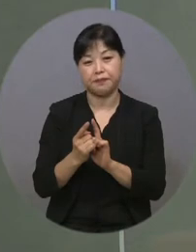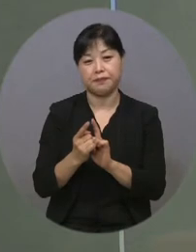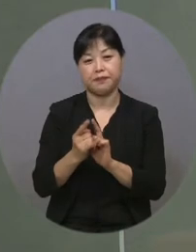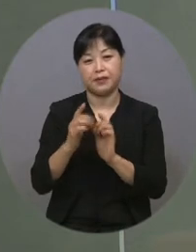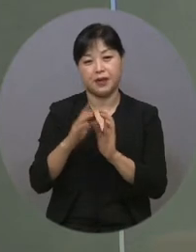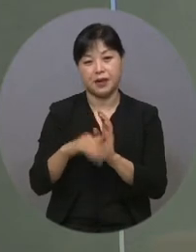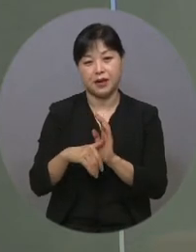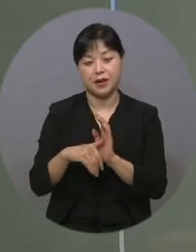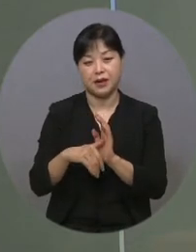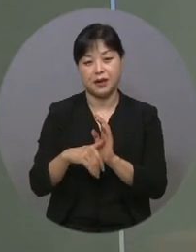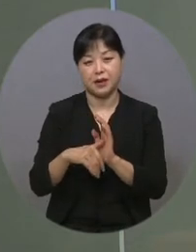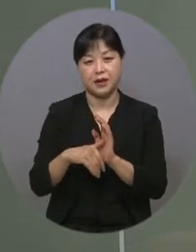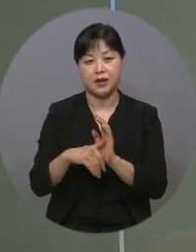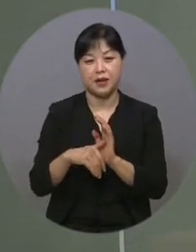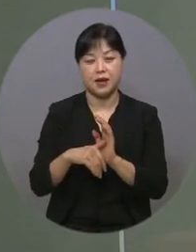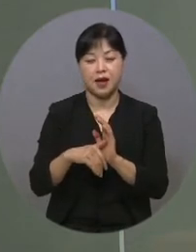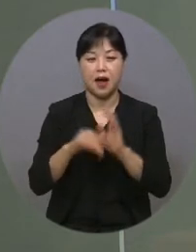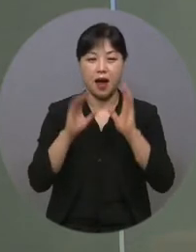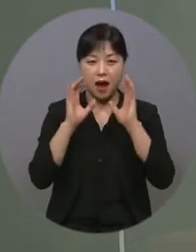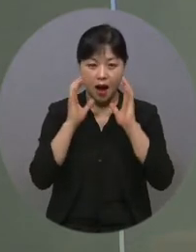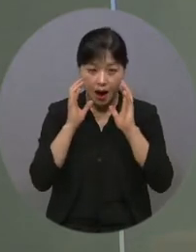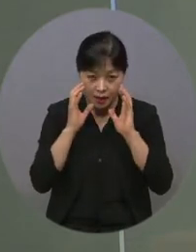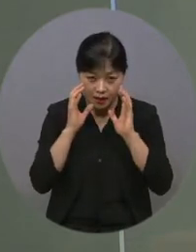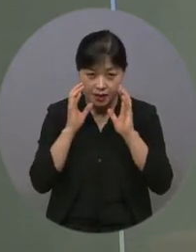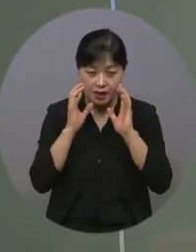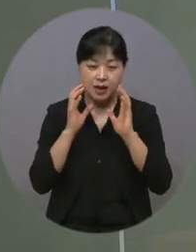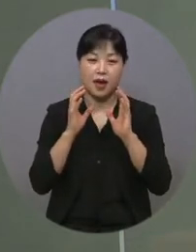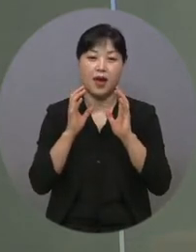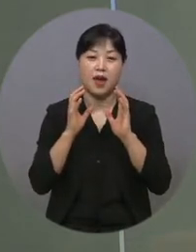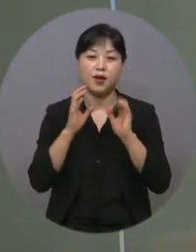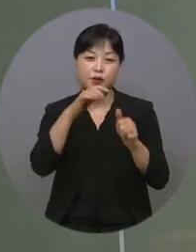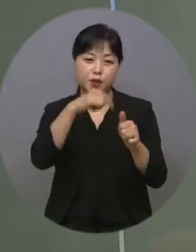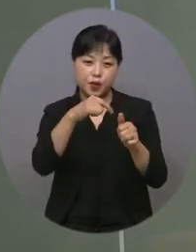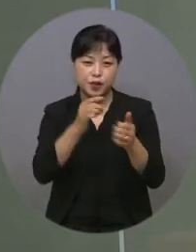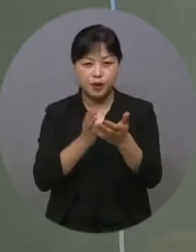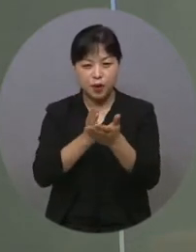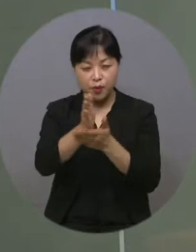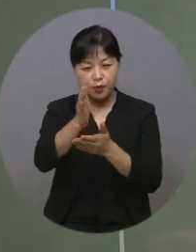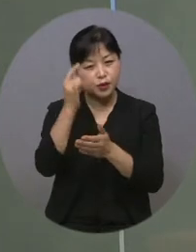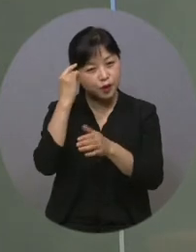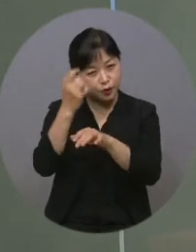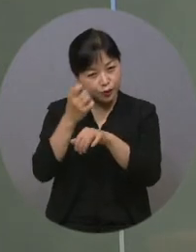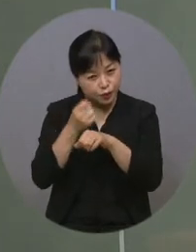유아의 유년 교육을 전문적으로 연구해 오신 그래서